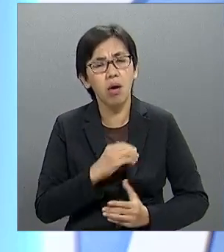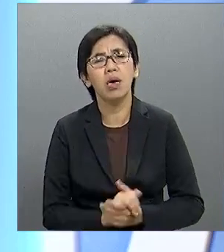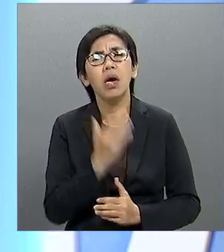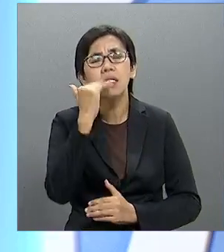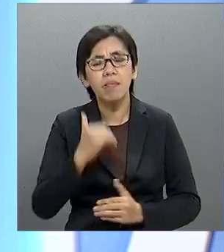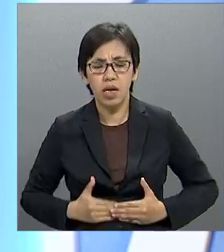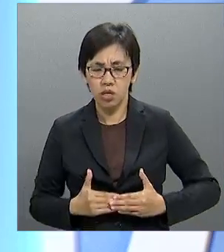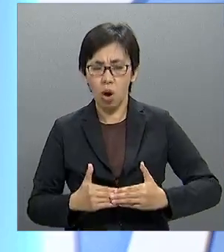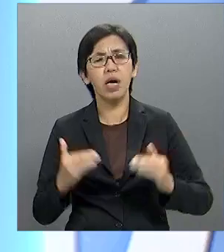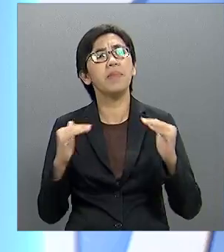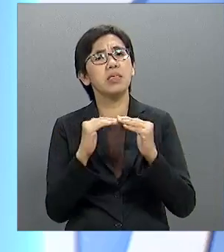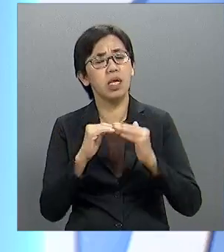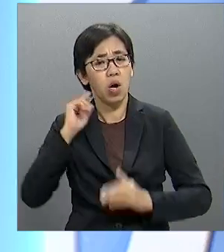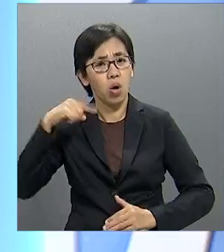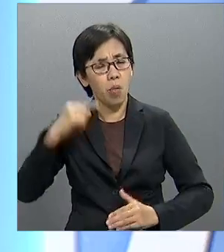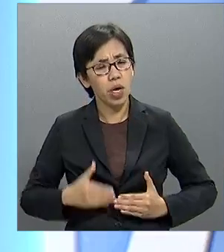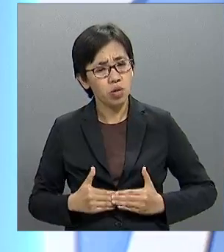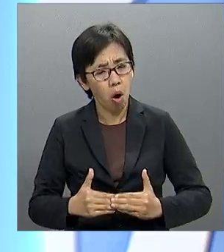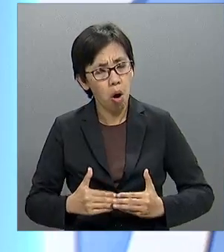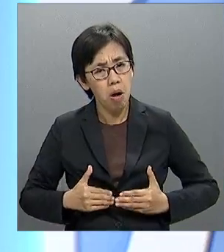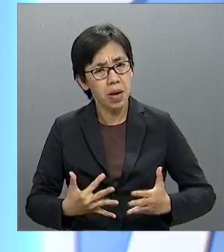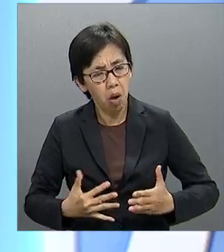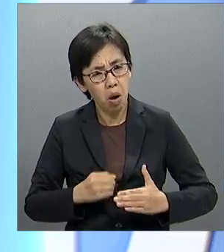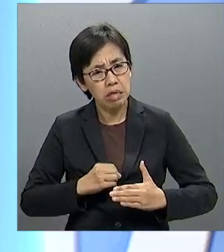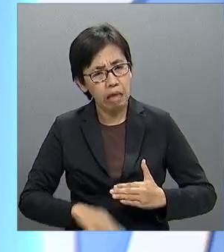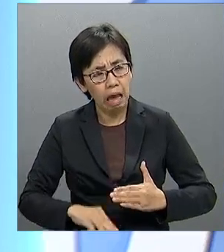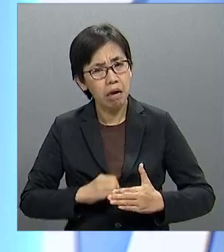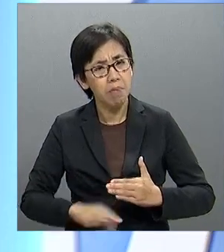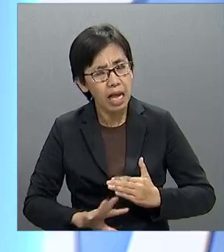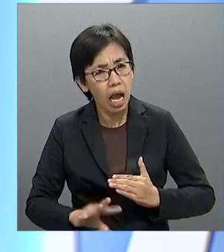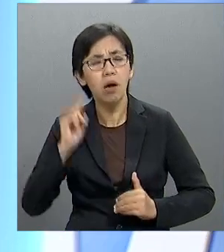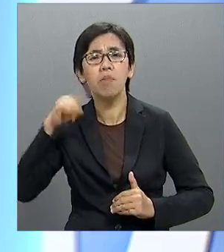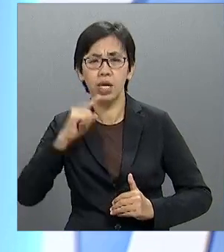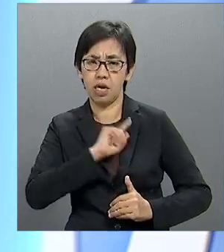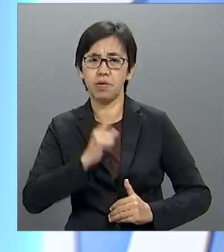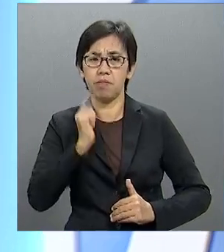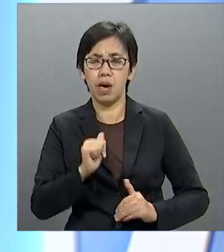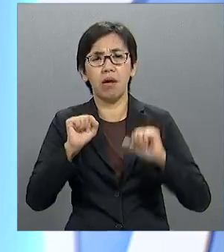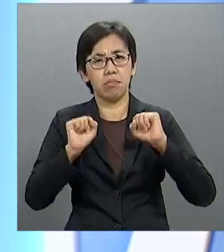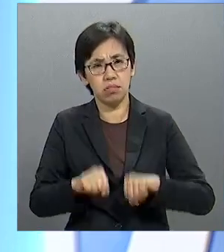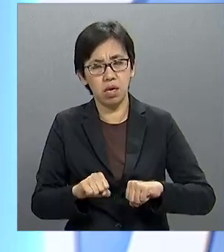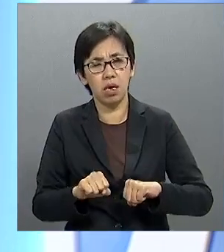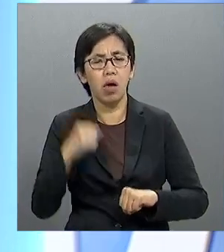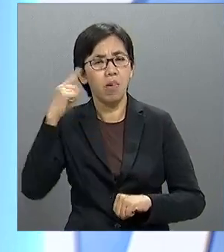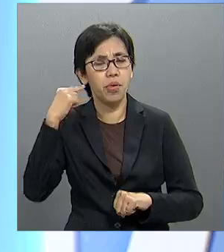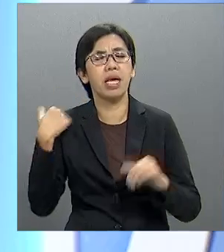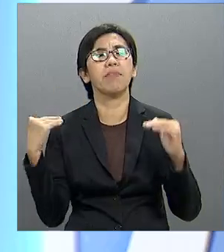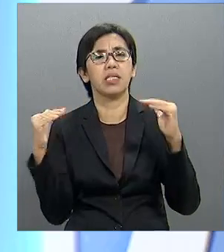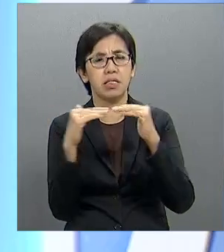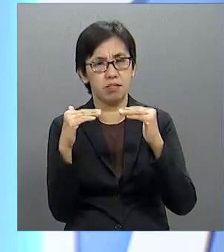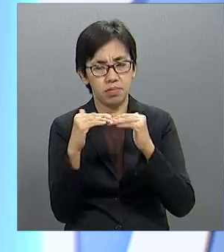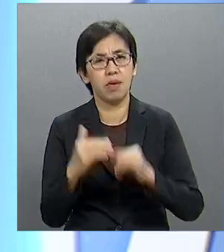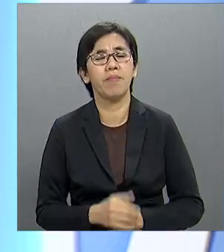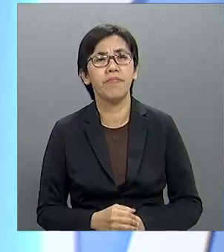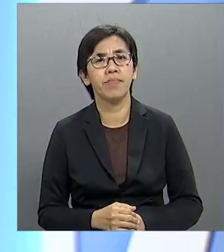ในการตัดสินใจของผู้หญิงหรือว่าหากจะเลือกยุติการตั้งครรภ์เองก็ควรจะเป็นสิทธิ์ของผู้หญิงด้วยเช่นเดียวกันค่ะซึ่งจากการ